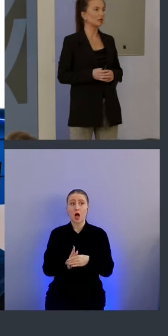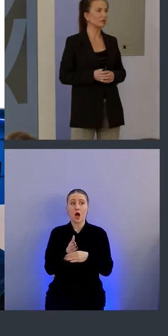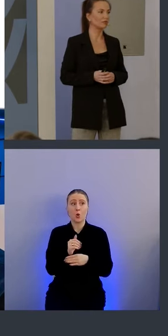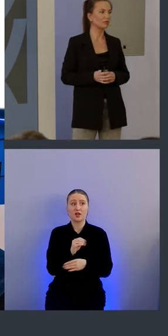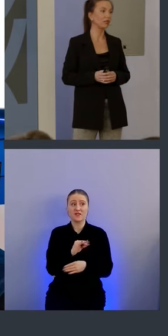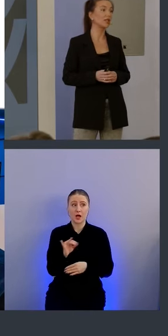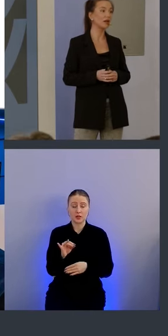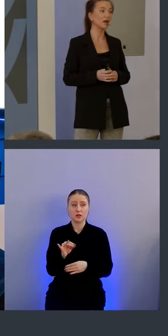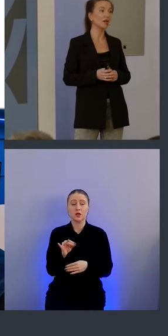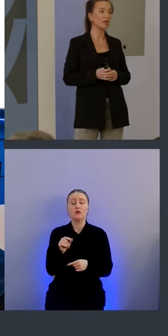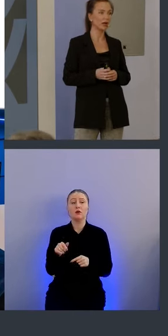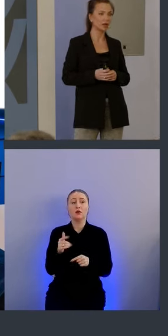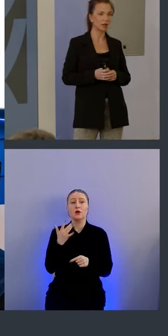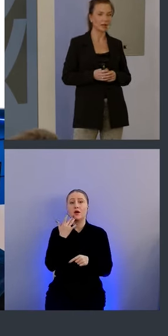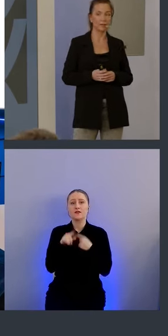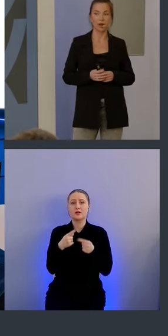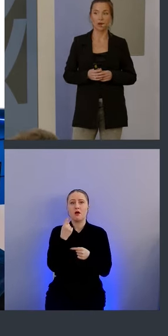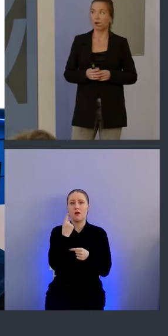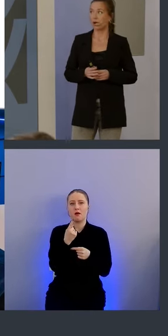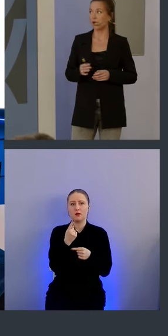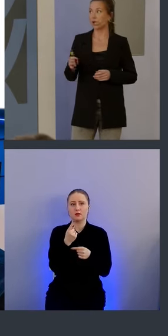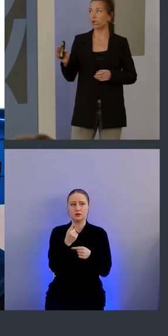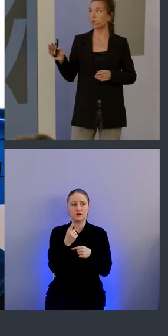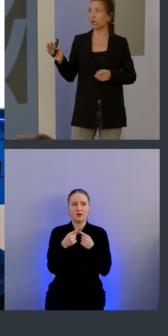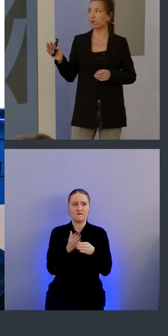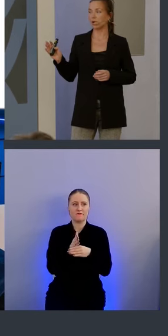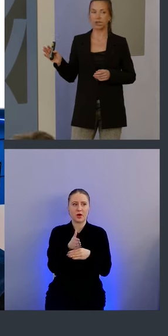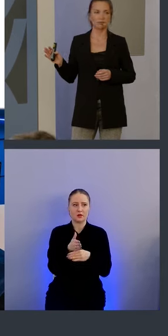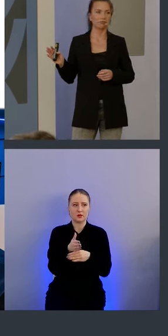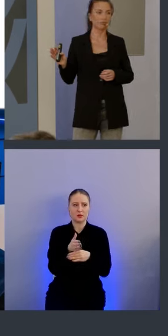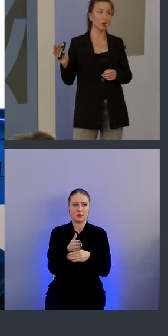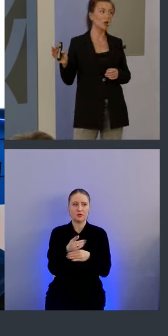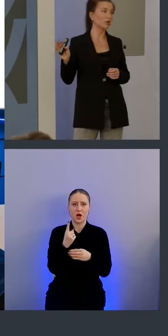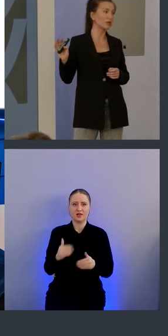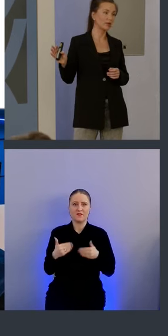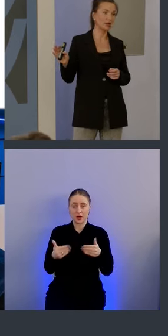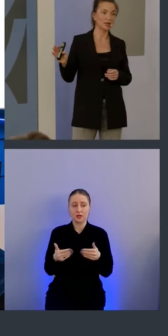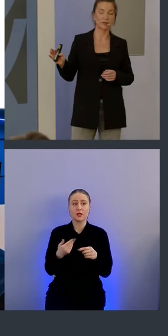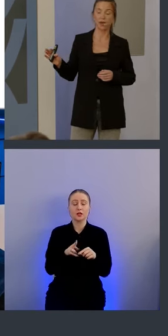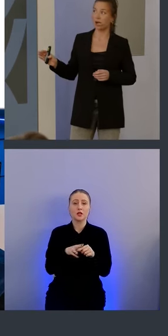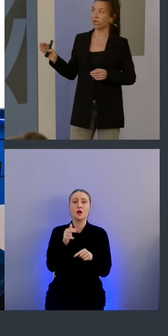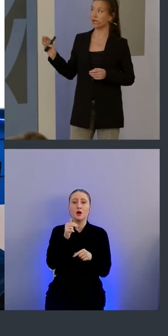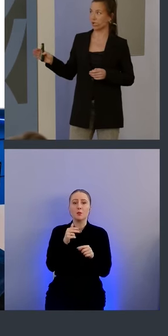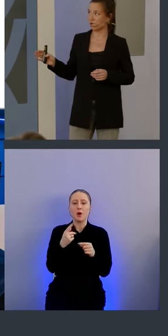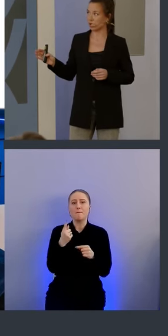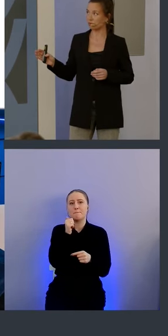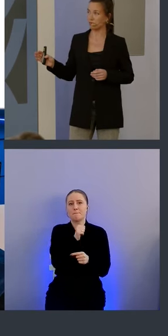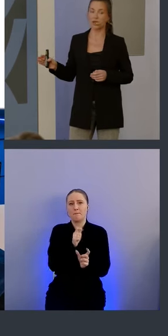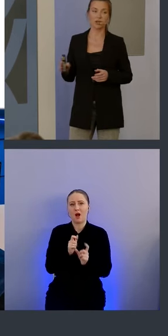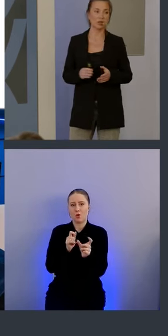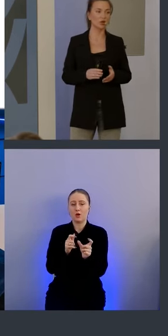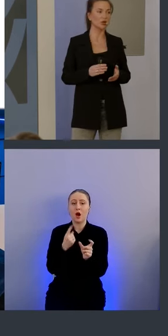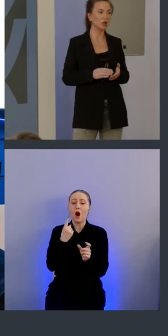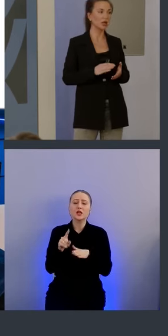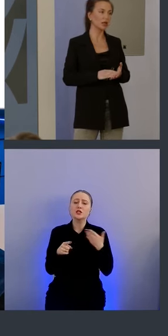она всегда однофакторная. И, как правило, это парольная аутентификация. Односторонняя —